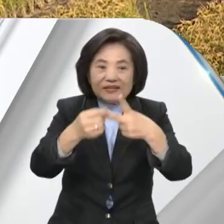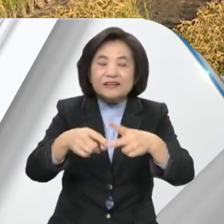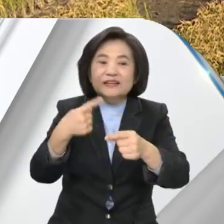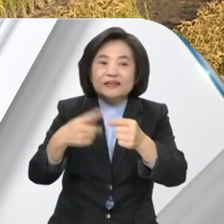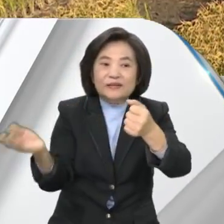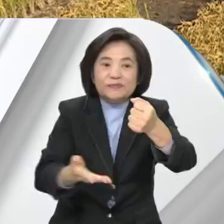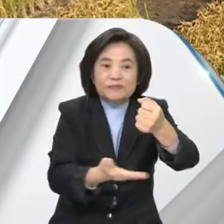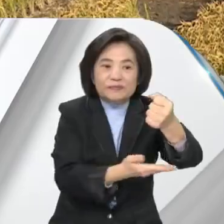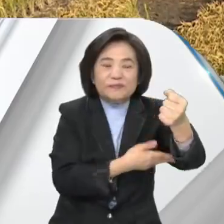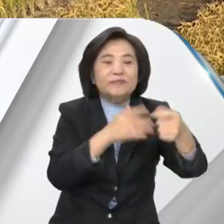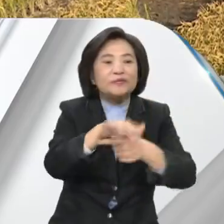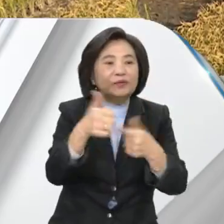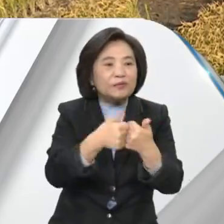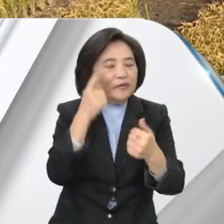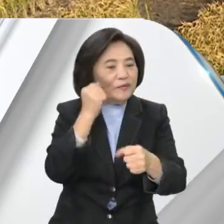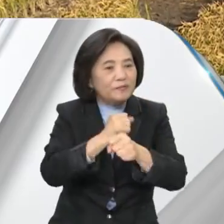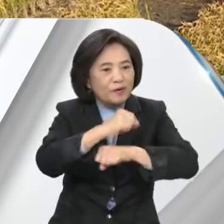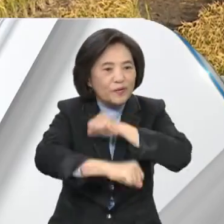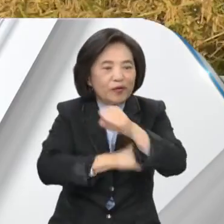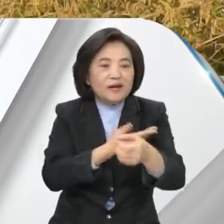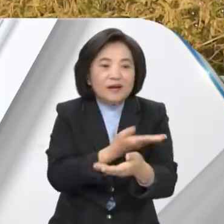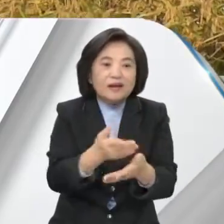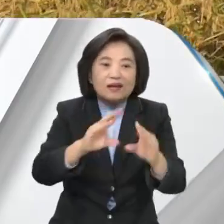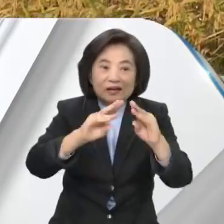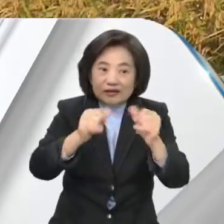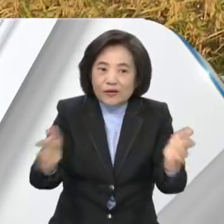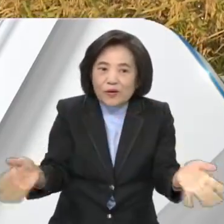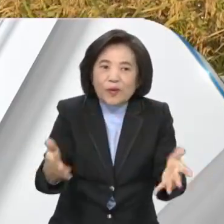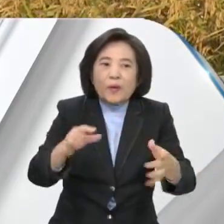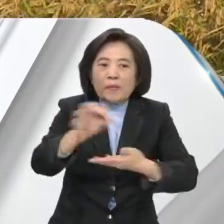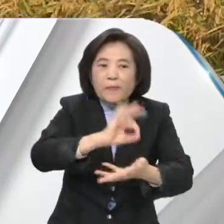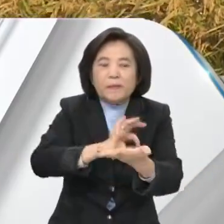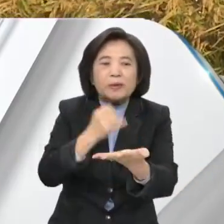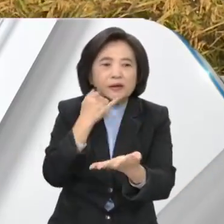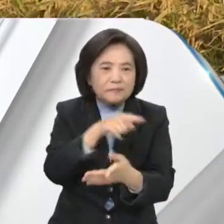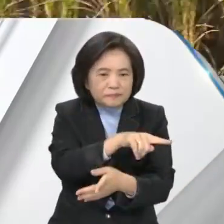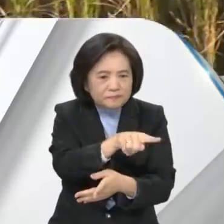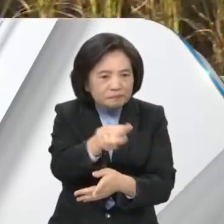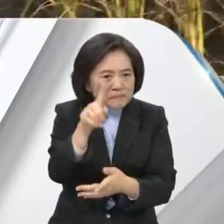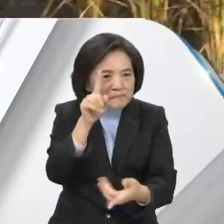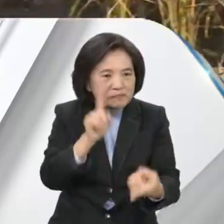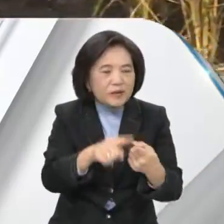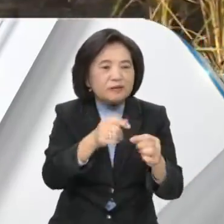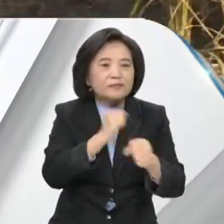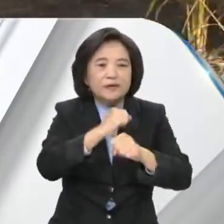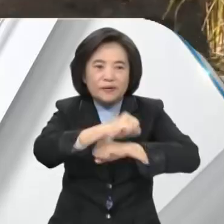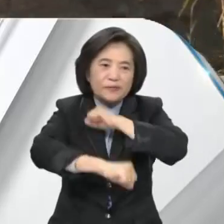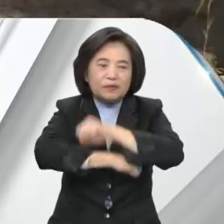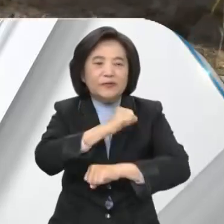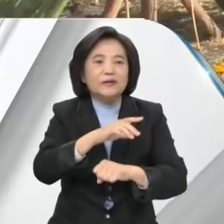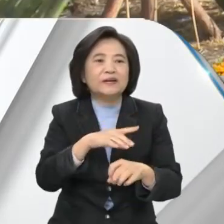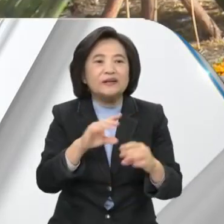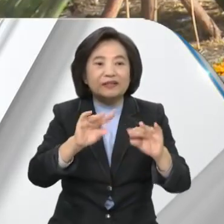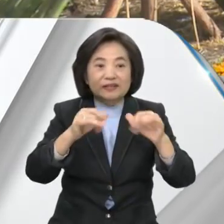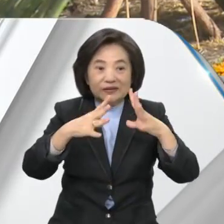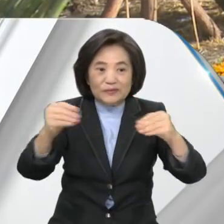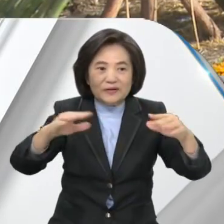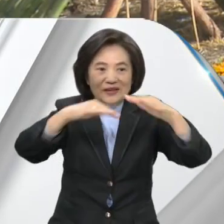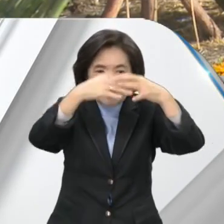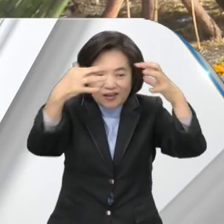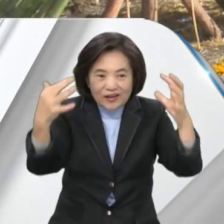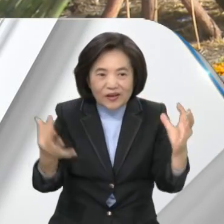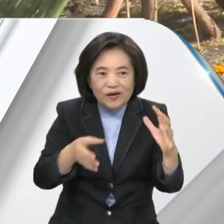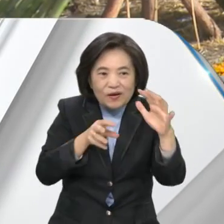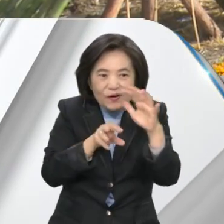竹东镇公所为了天寿农民行销繁殖，拢会请适合个农田盘犁内地发通。 今年安尼